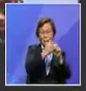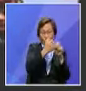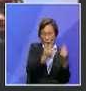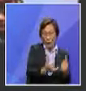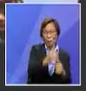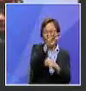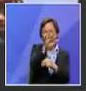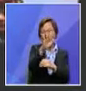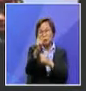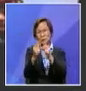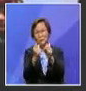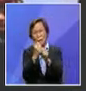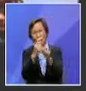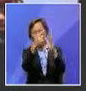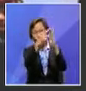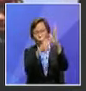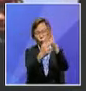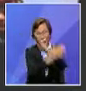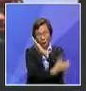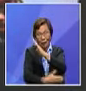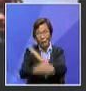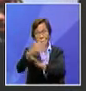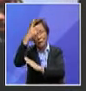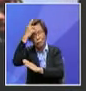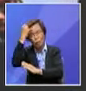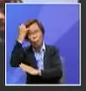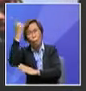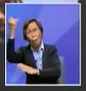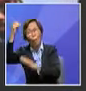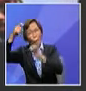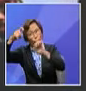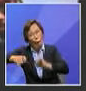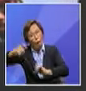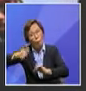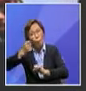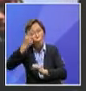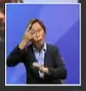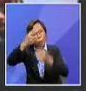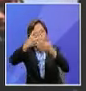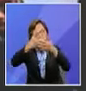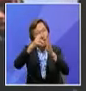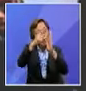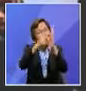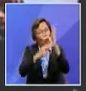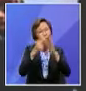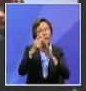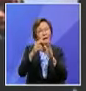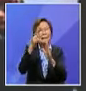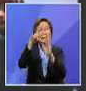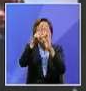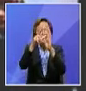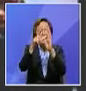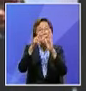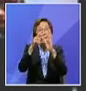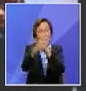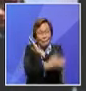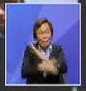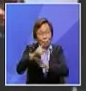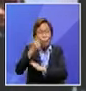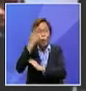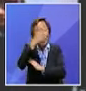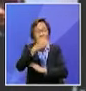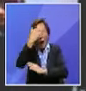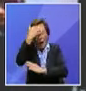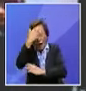51 tahun. Bagaimana rukun negara ini yang Berhormat Datuk berpandangan ia wajib untuk difahami, ditekuni dan juga dihafal oleh setiap rakyat